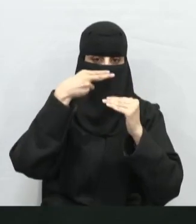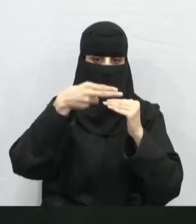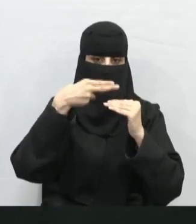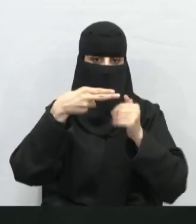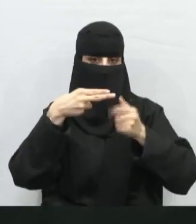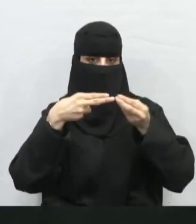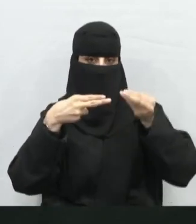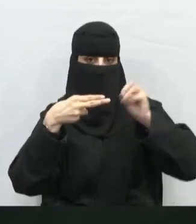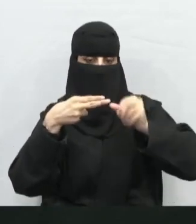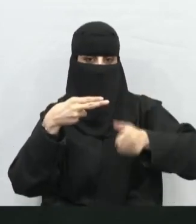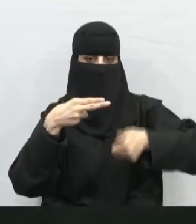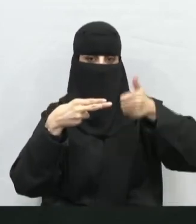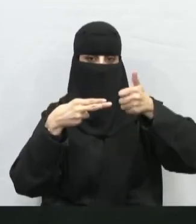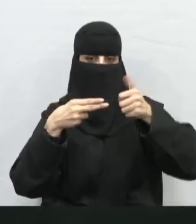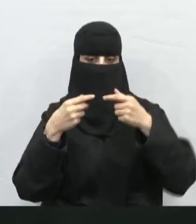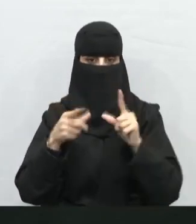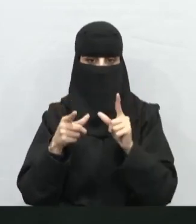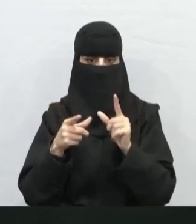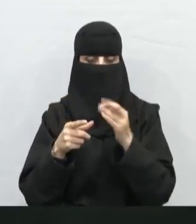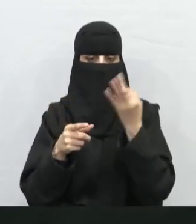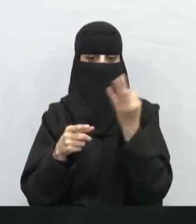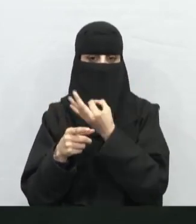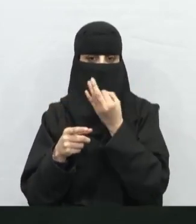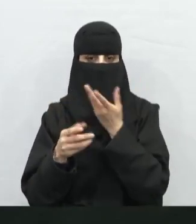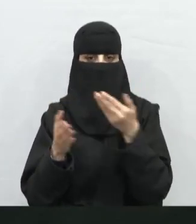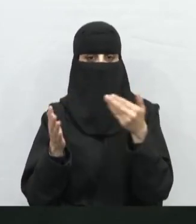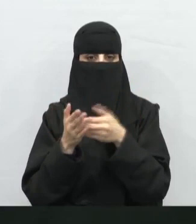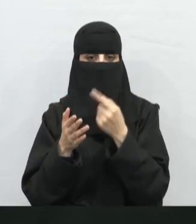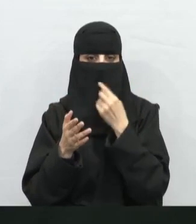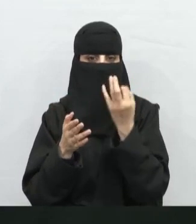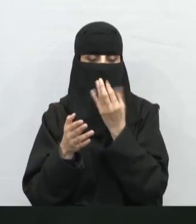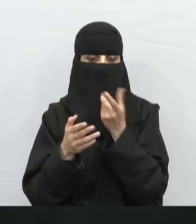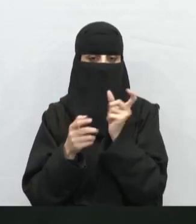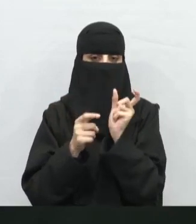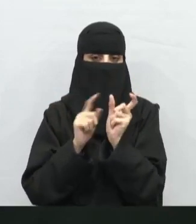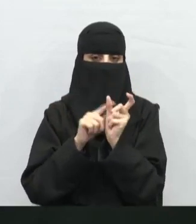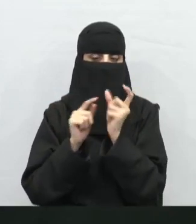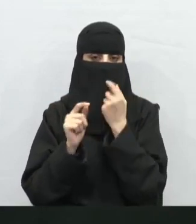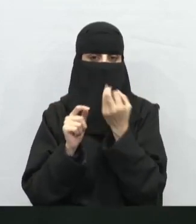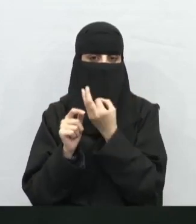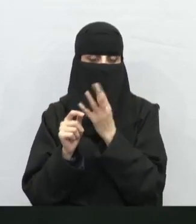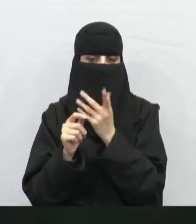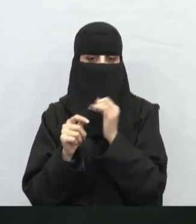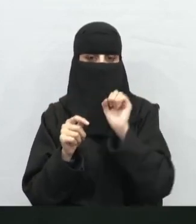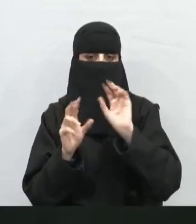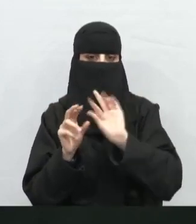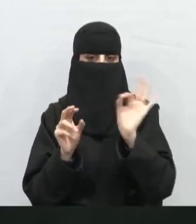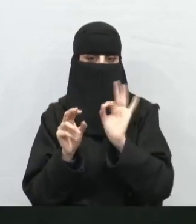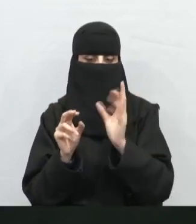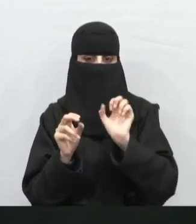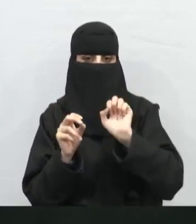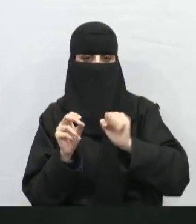احسنتم نون ساكنه في اخر في اخر الكلمه اثناء